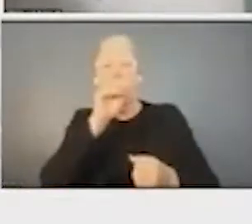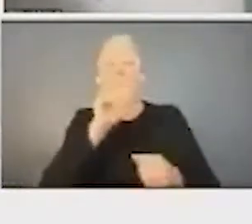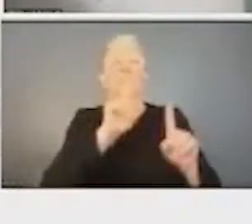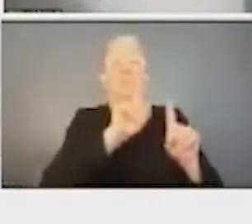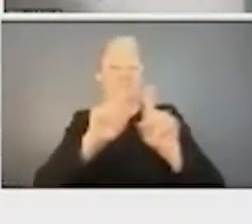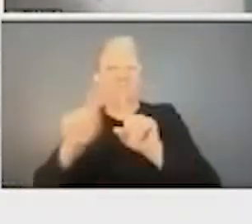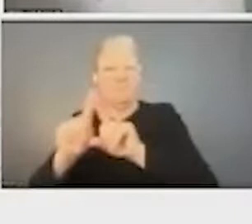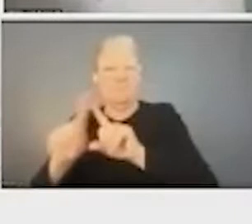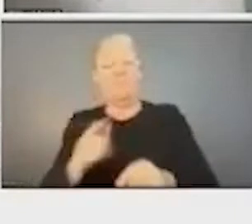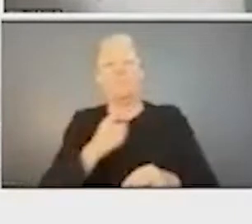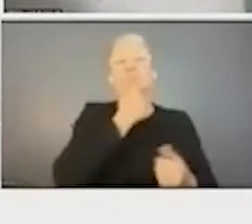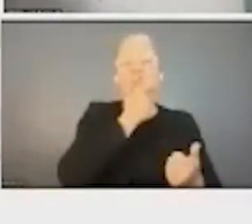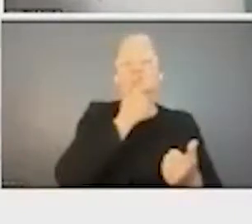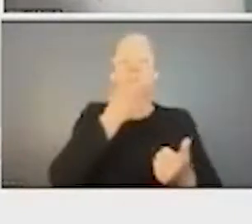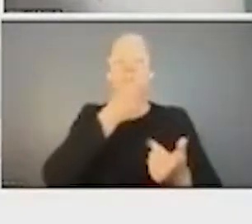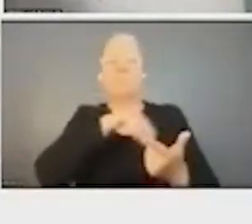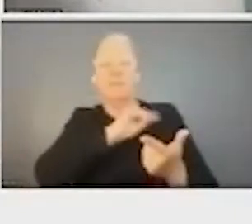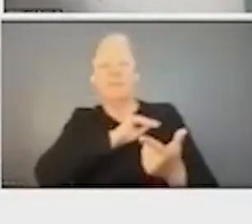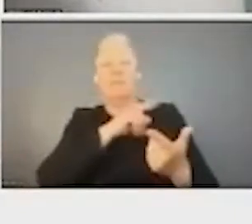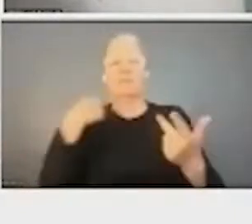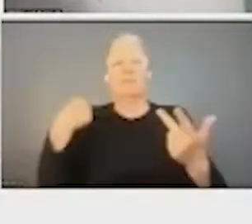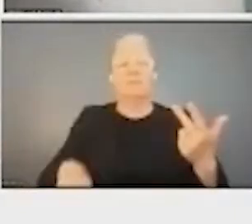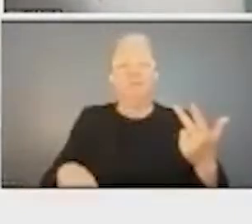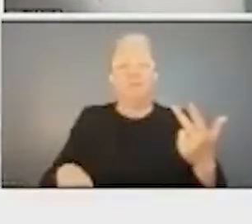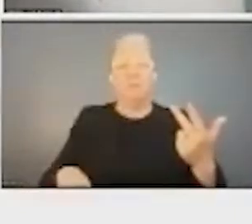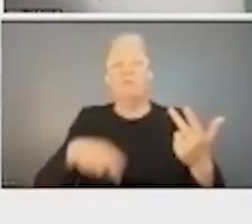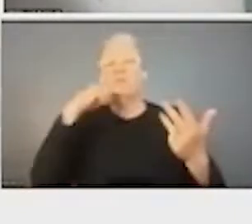بعض التوضيحات في هذا المجال.